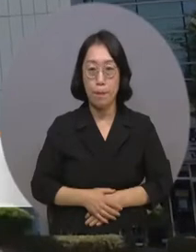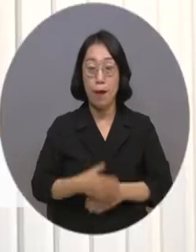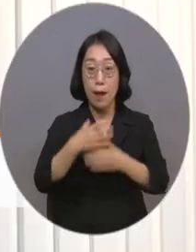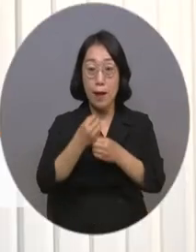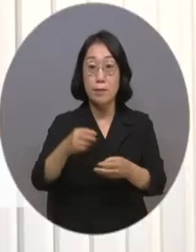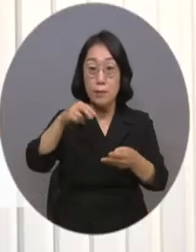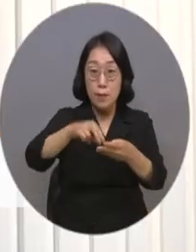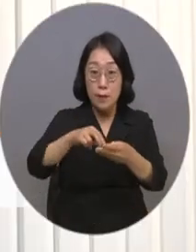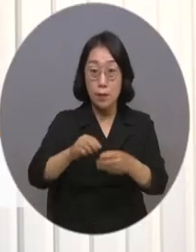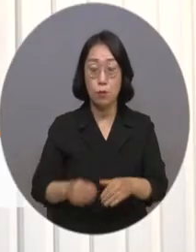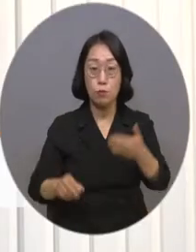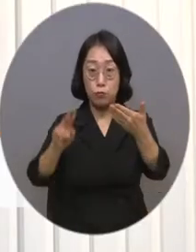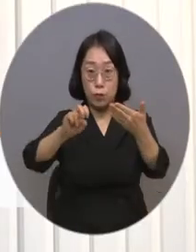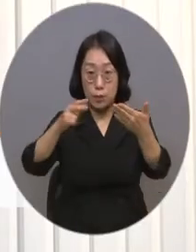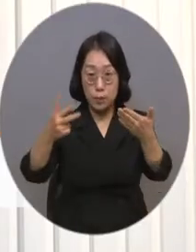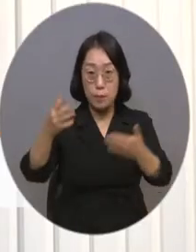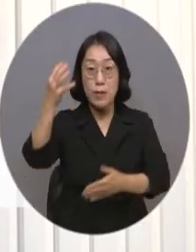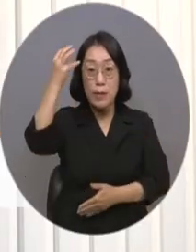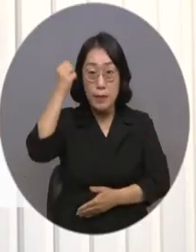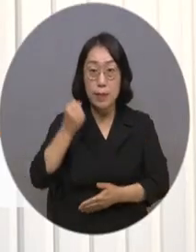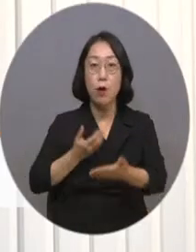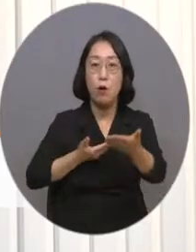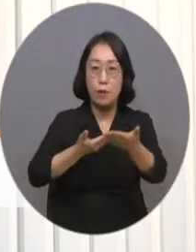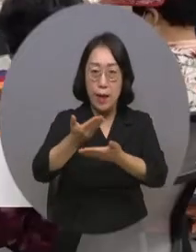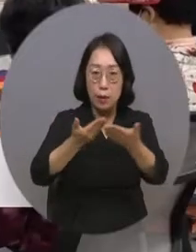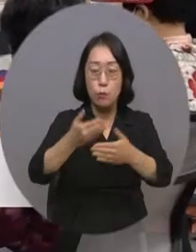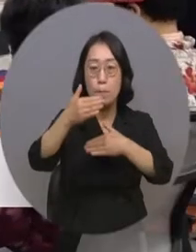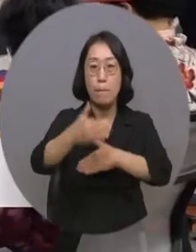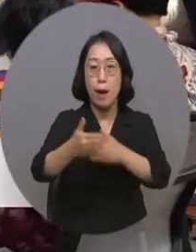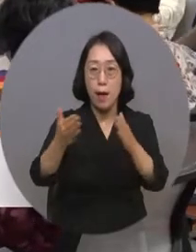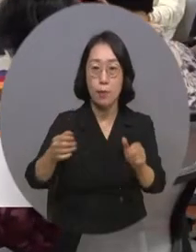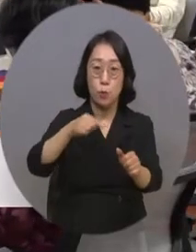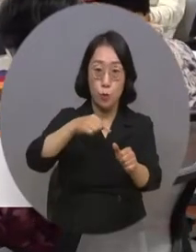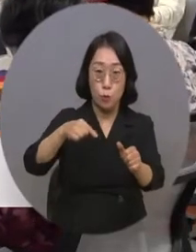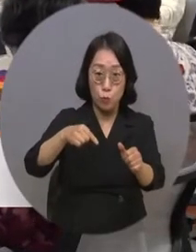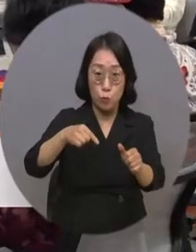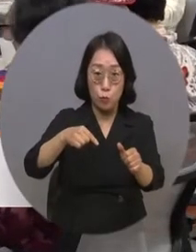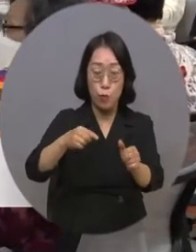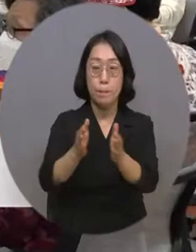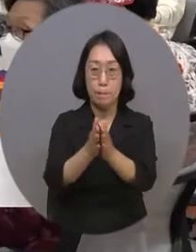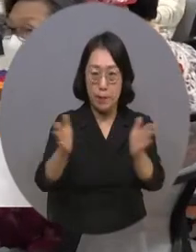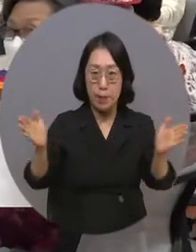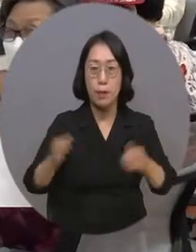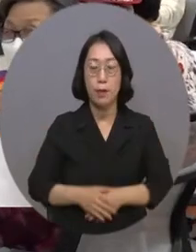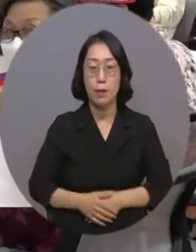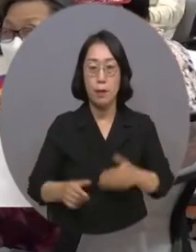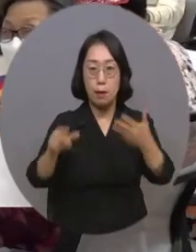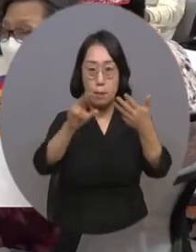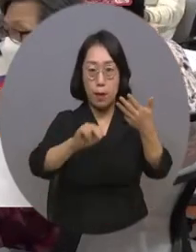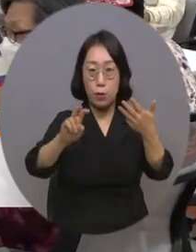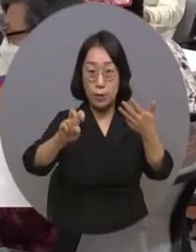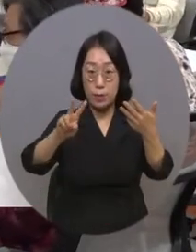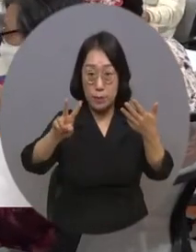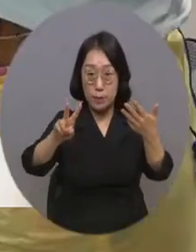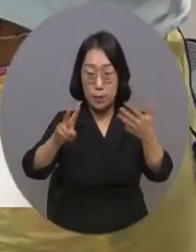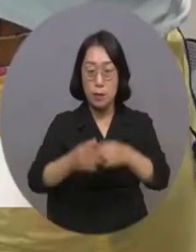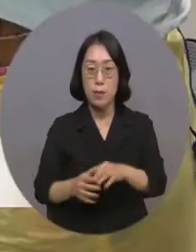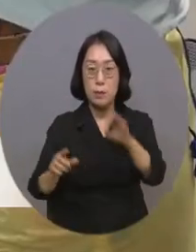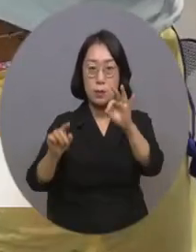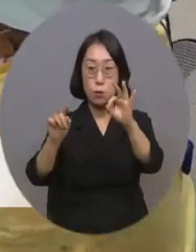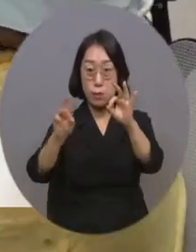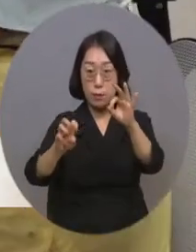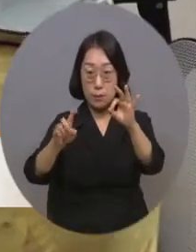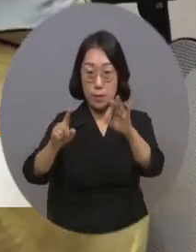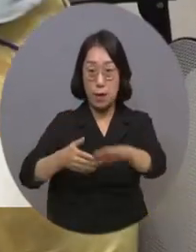지난달 27일 기억나눔 이심전심교실을 운영한다고 밝혔습니다. 지난 8월 22일부터 10월